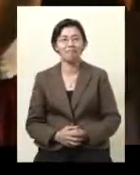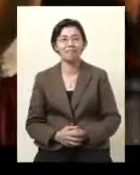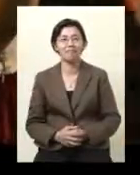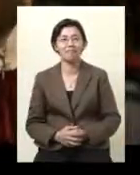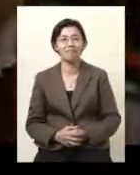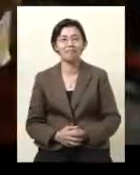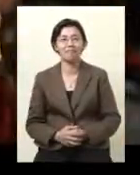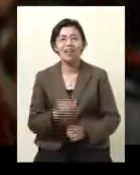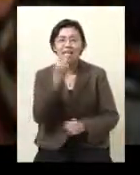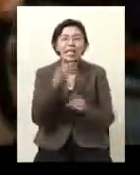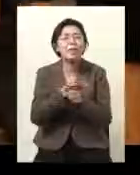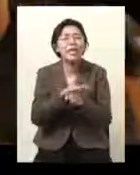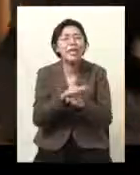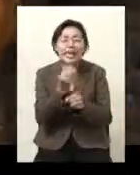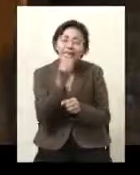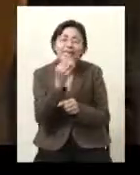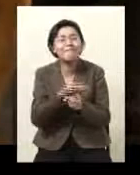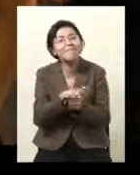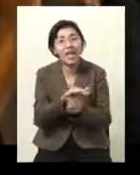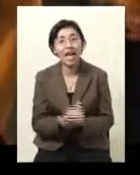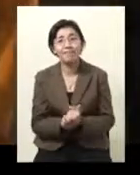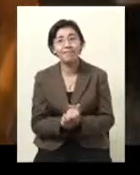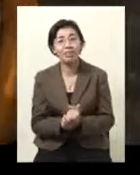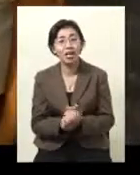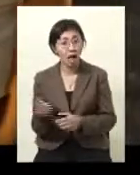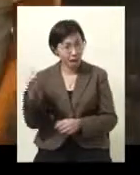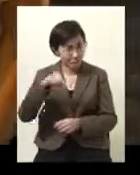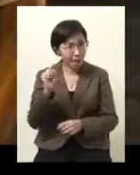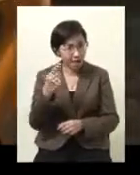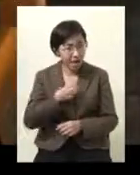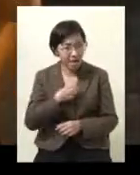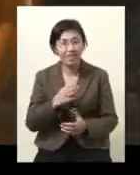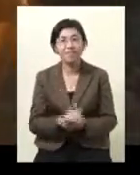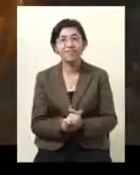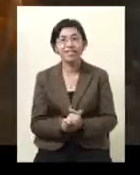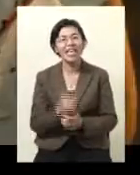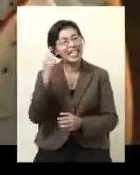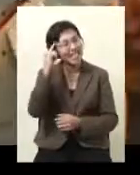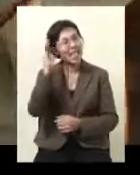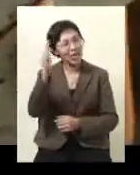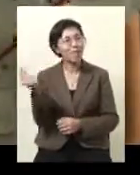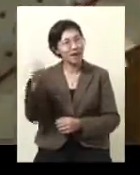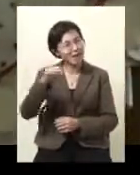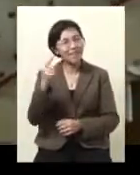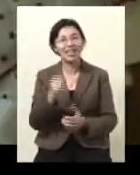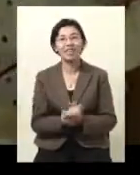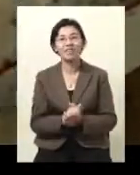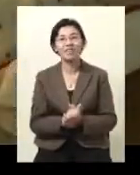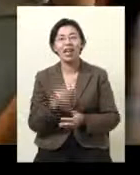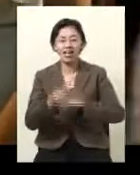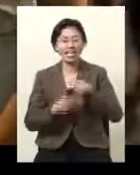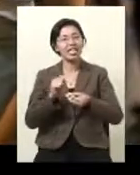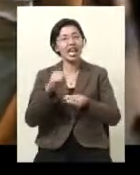นะ แต่ไม่ได้กินเยอะนะ จ้าแล้วหนูจะกลับมาตลาดแห่งนี้อีกไหม คงจะได้กลับมา